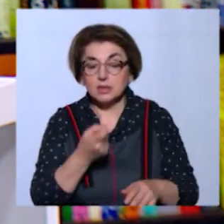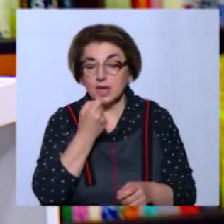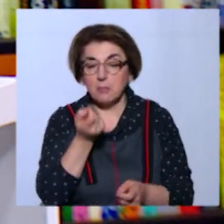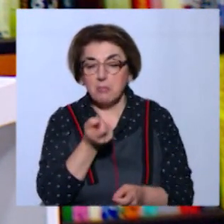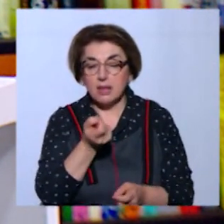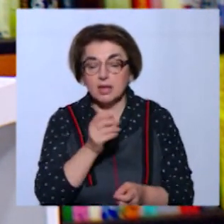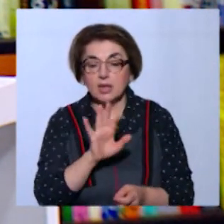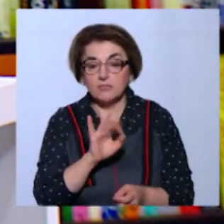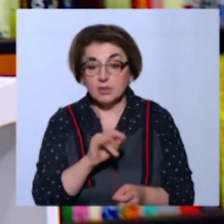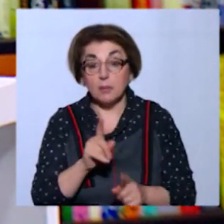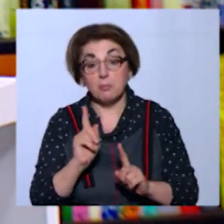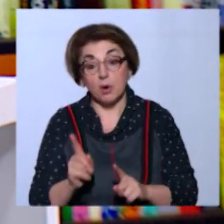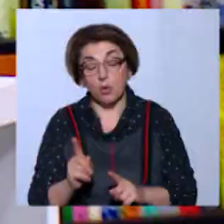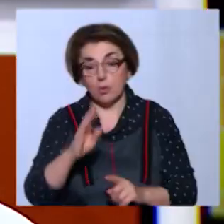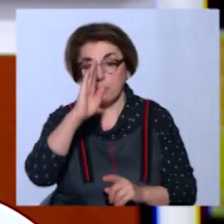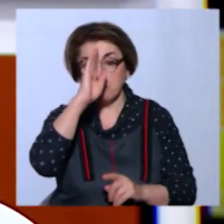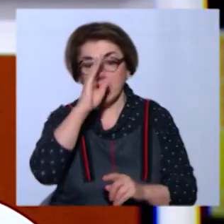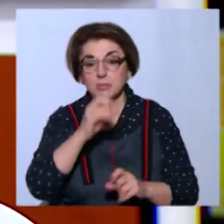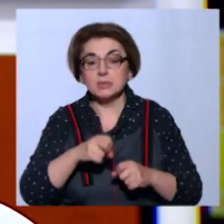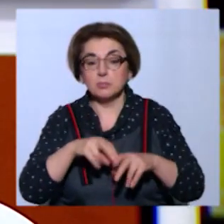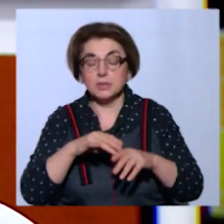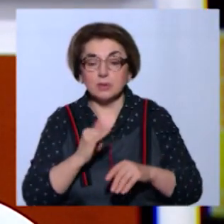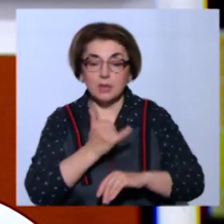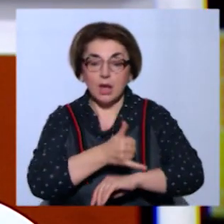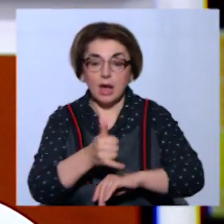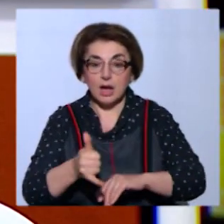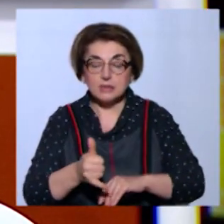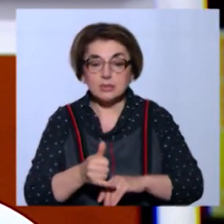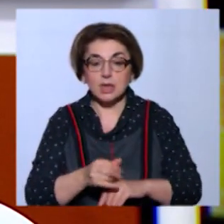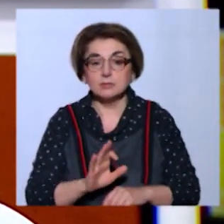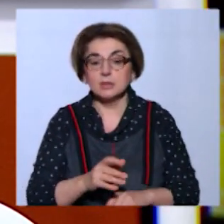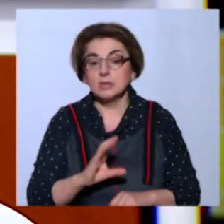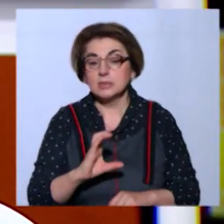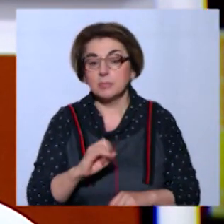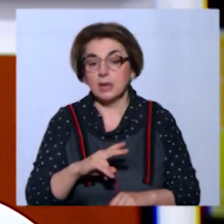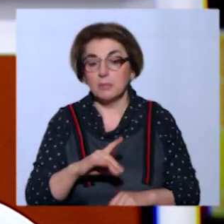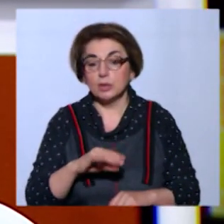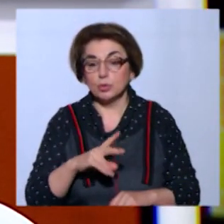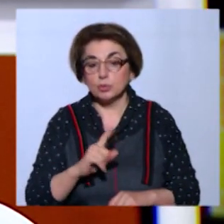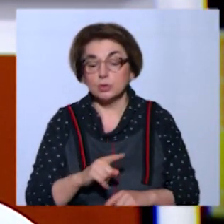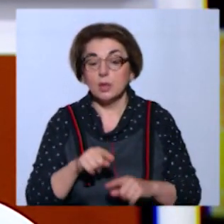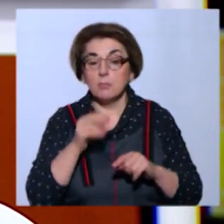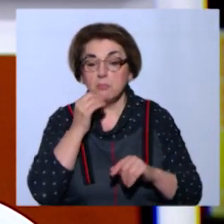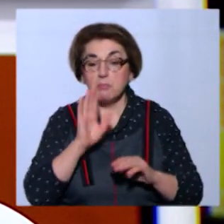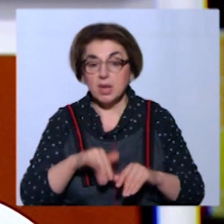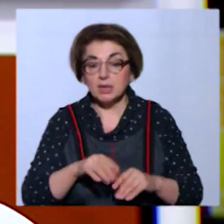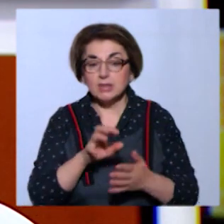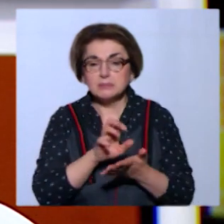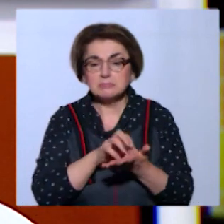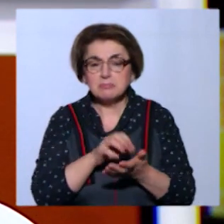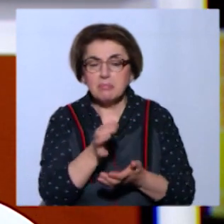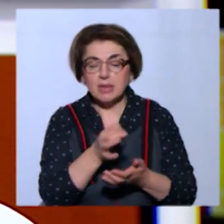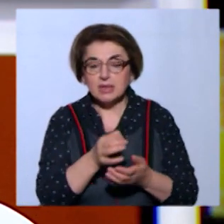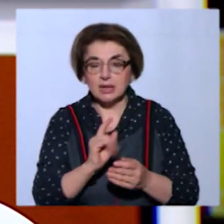სპერმატოზოიდების შემცველ სითხეს. ხდება განაყოფიერება. შემდეგ ქვირითს აქვს გარსი, რომლითაც ისინი